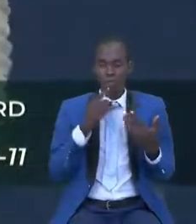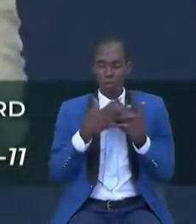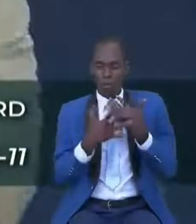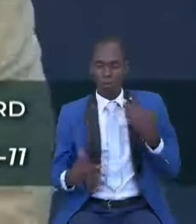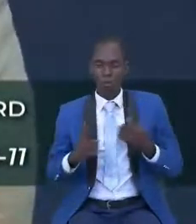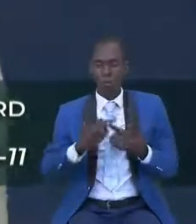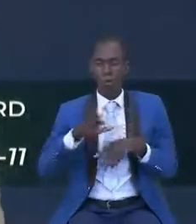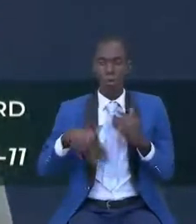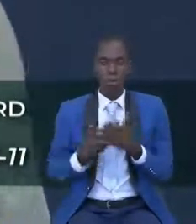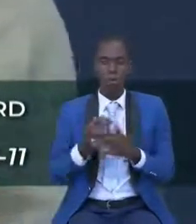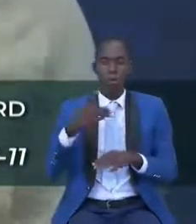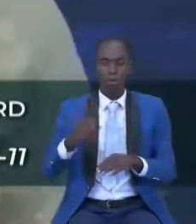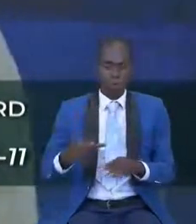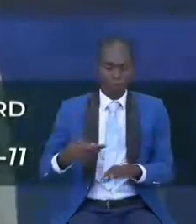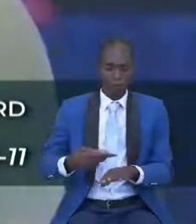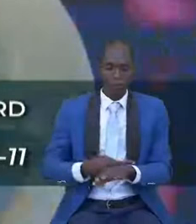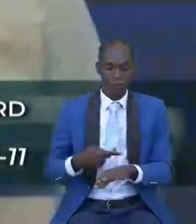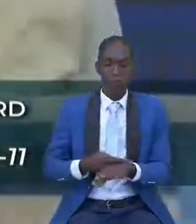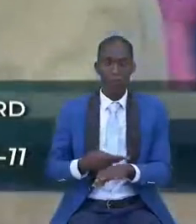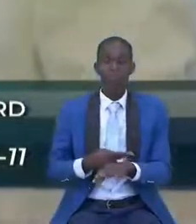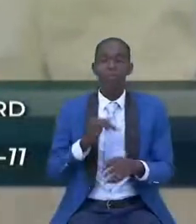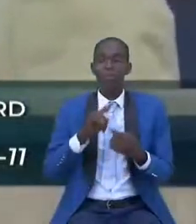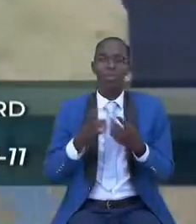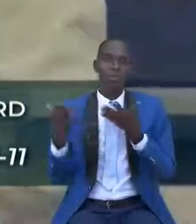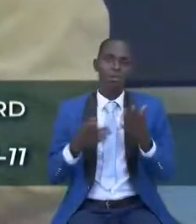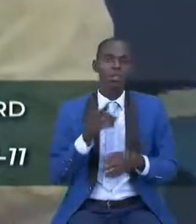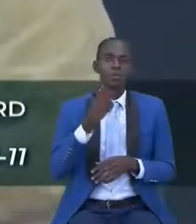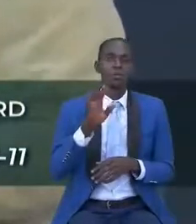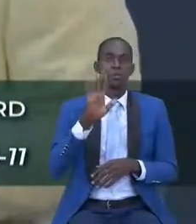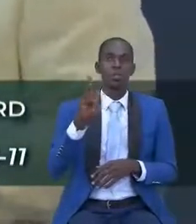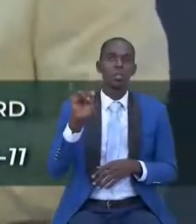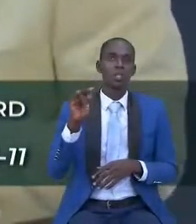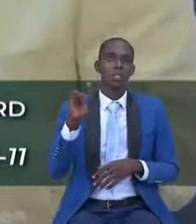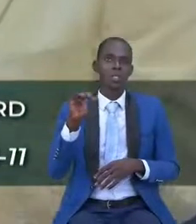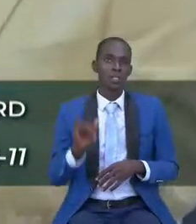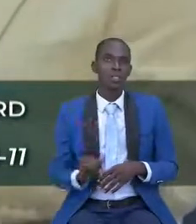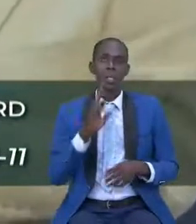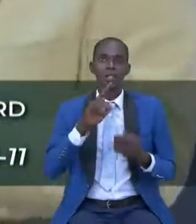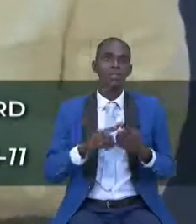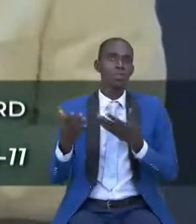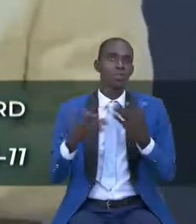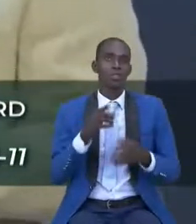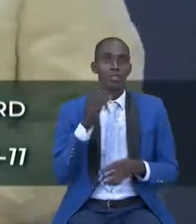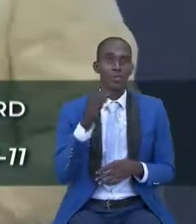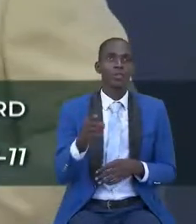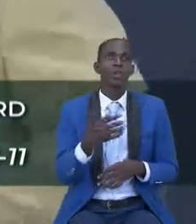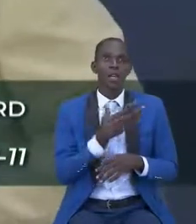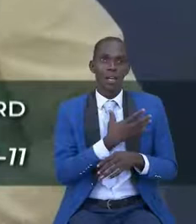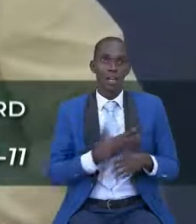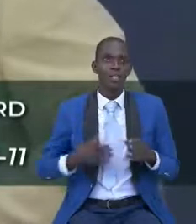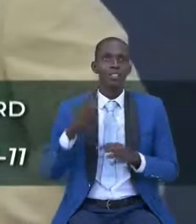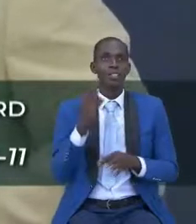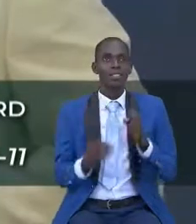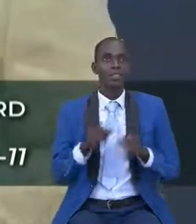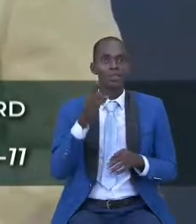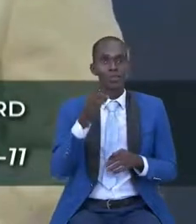sang et qui envoie le sang vers toutes les veines et partout, c'est pour te servir. Ton foie est pour te servir. Tes poumons